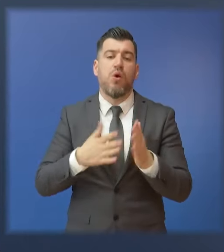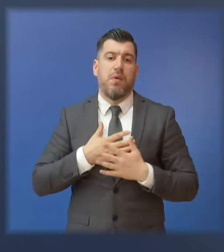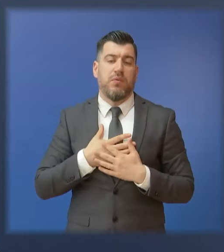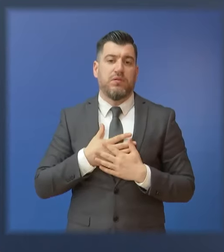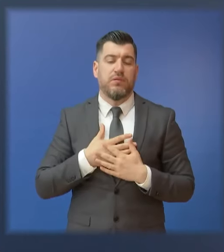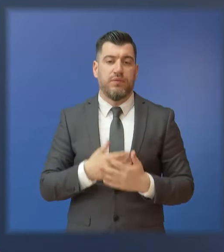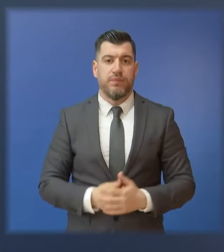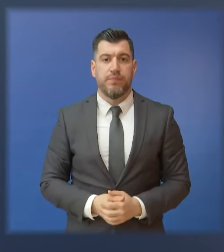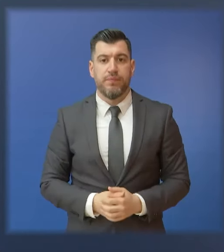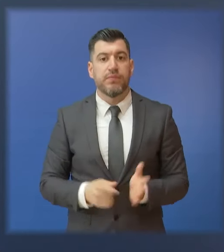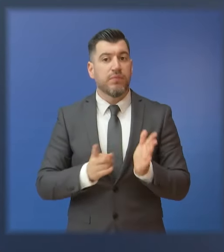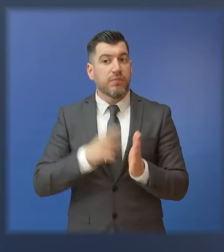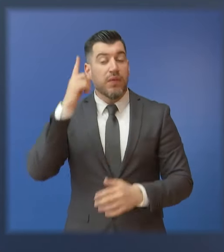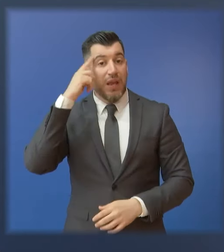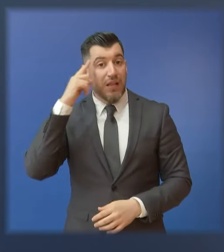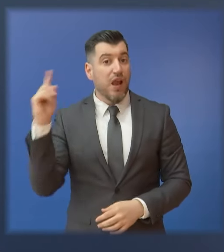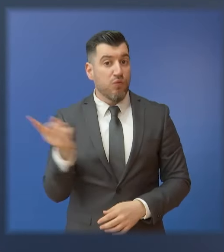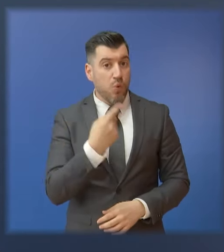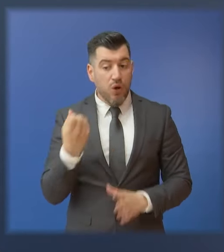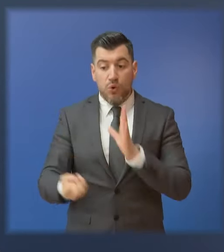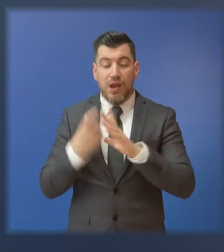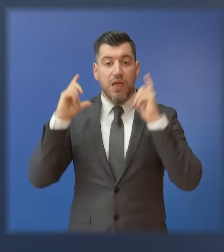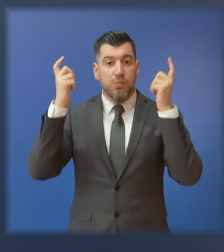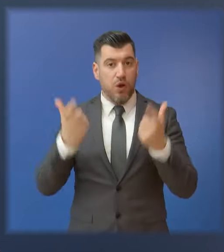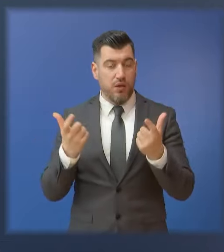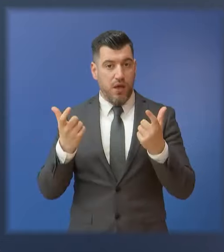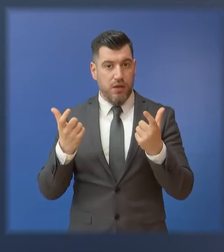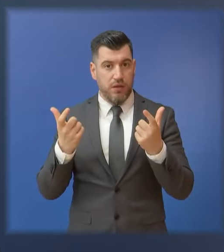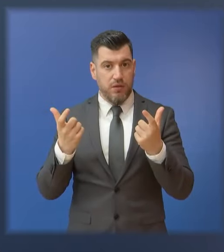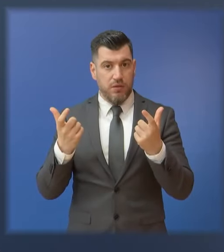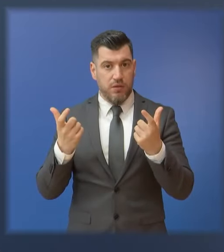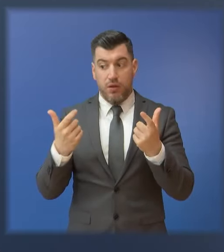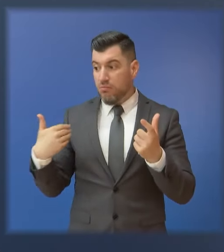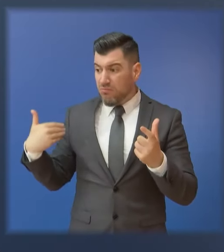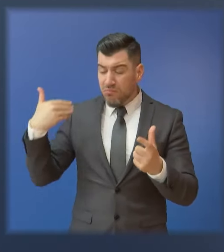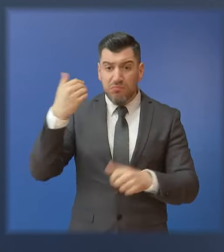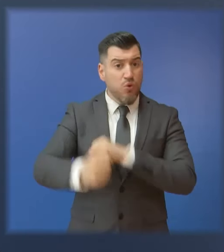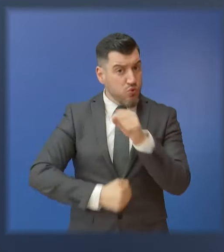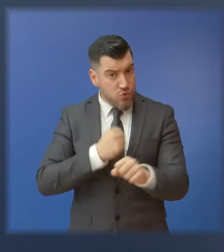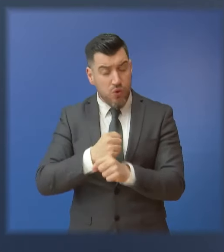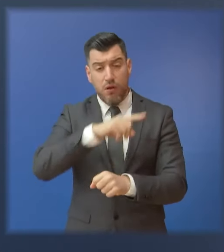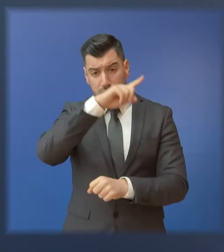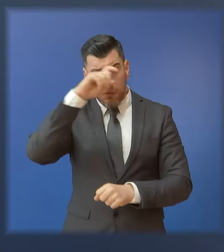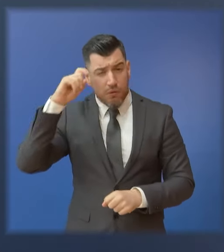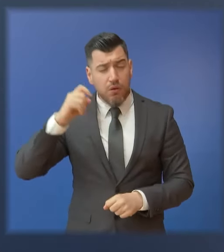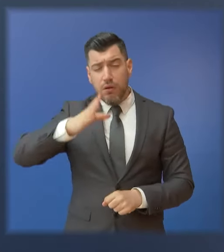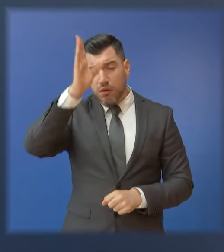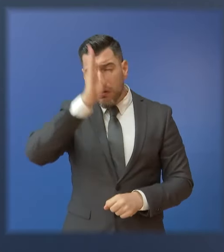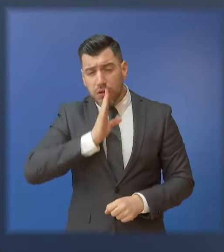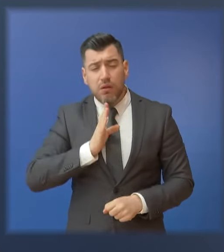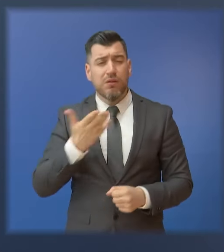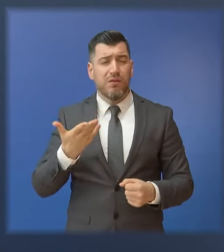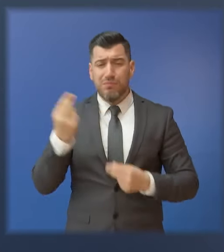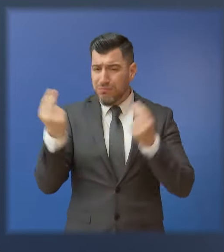γίνει αντιληπτό ότι η νέα δημοκρατία μέσα σε χρόνια δύσκολα χρόνια πρωτοφανών εισαγόμενων